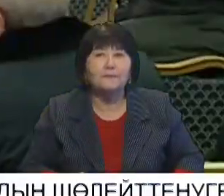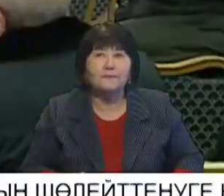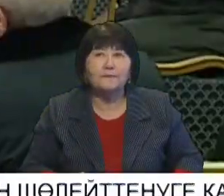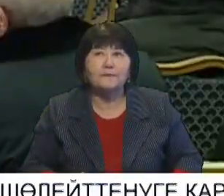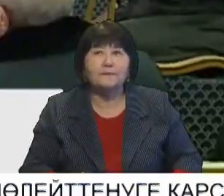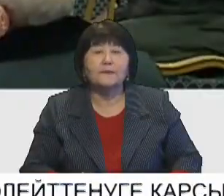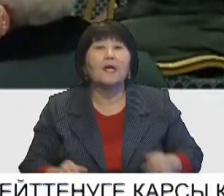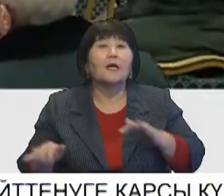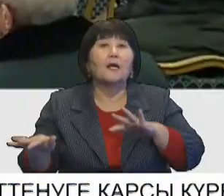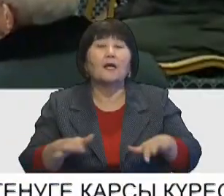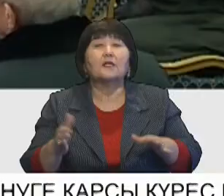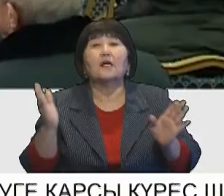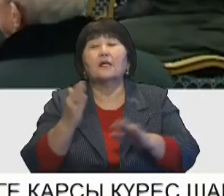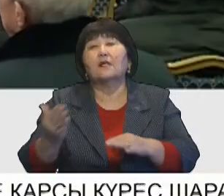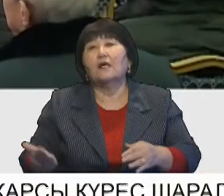Шарада